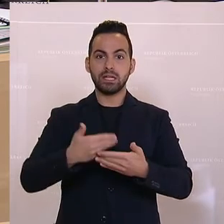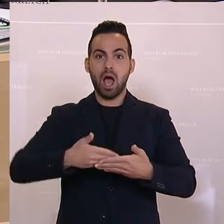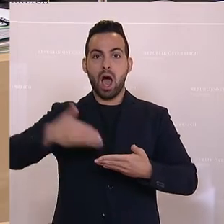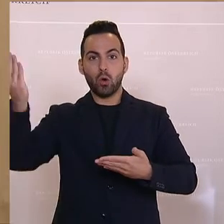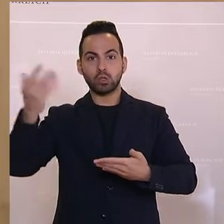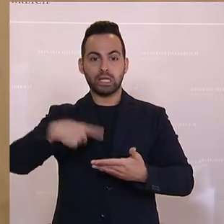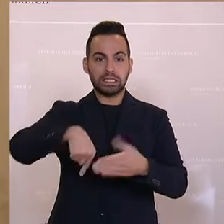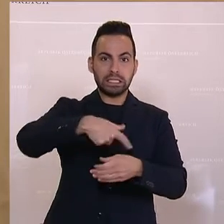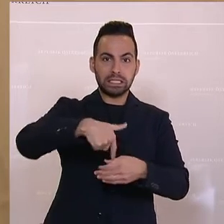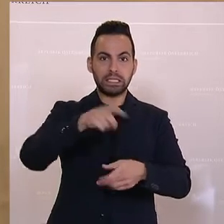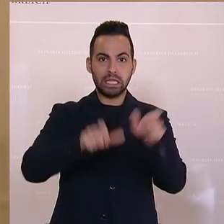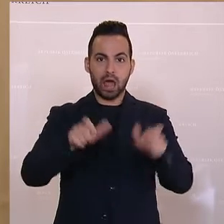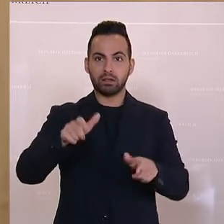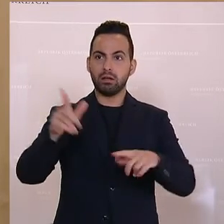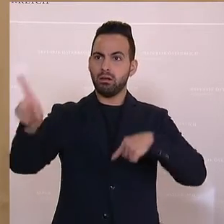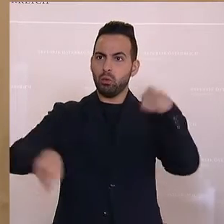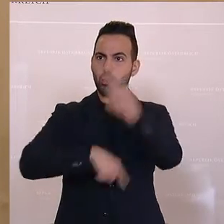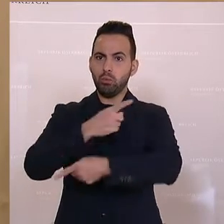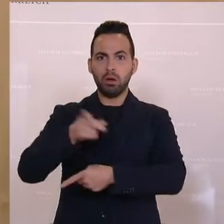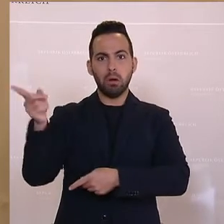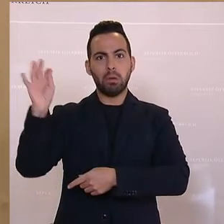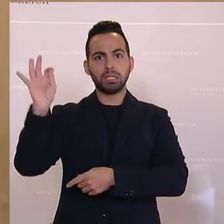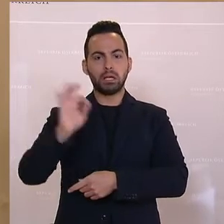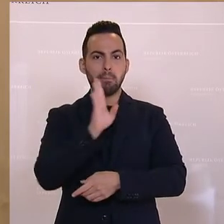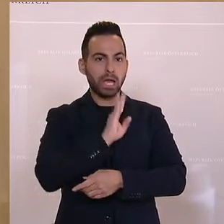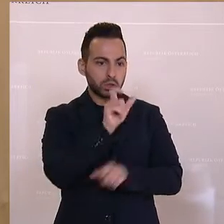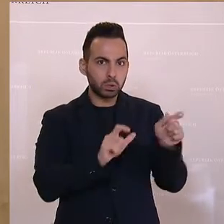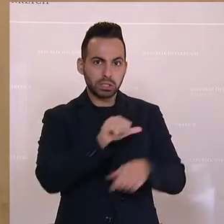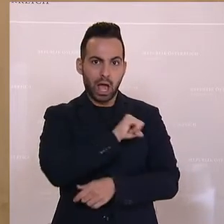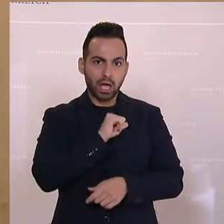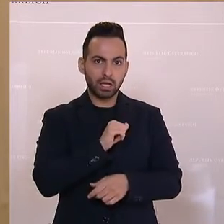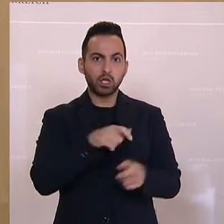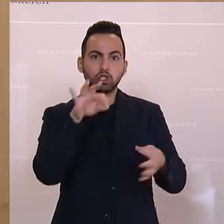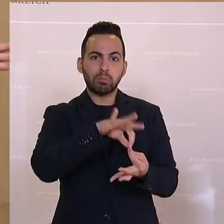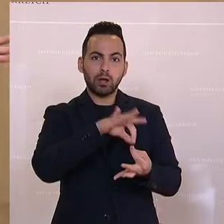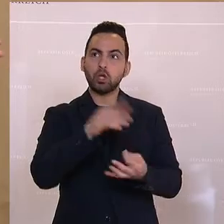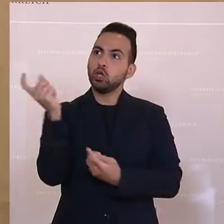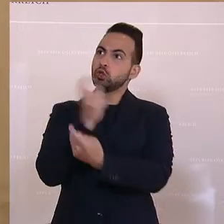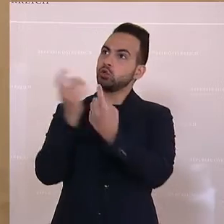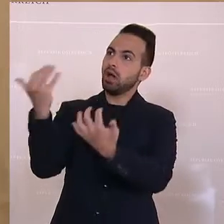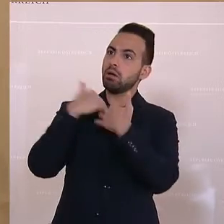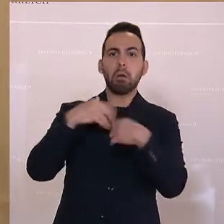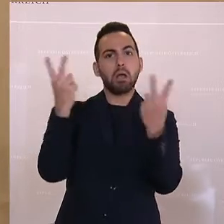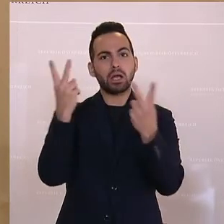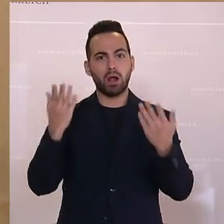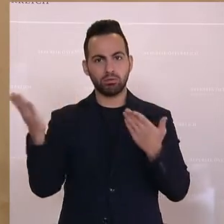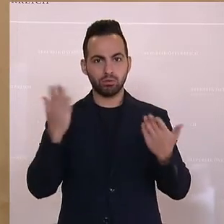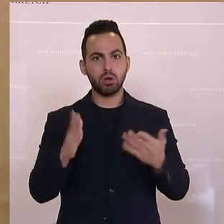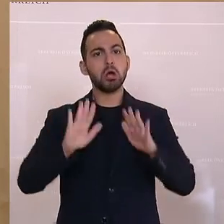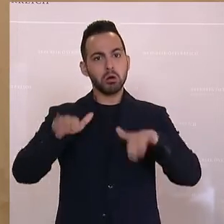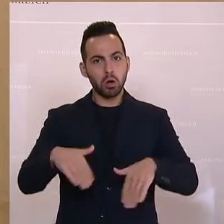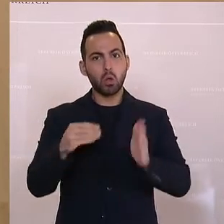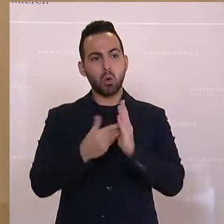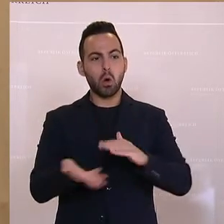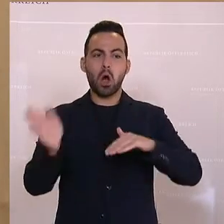Ausländern. Bei den eigenen Leuten, bei den Pensionisten, da wird geknausert, da wird gespart. Bei den Zuwanderern ist es egal. Da machen wir sogar